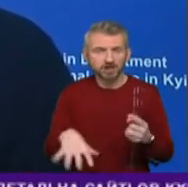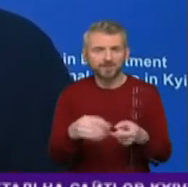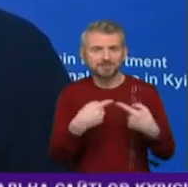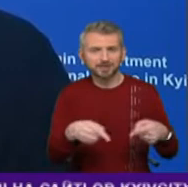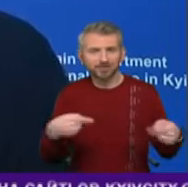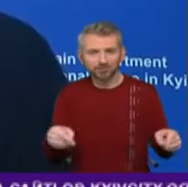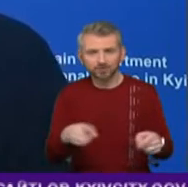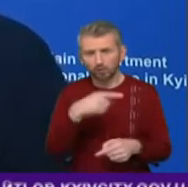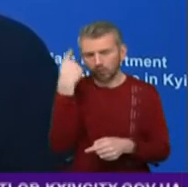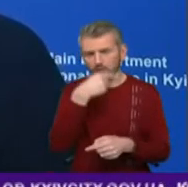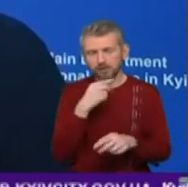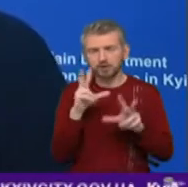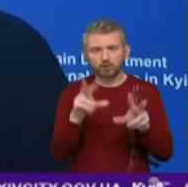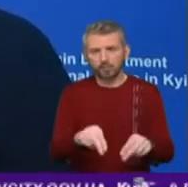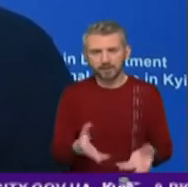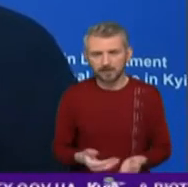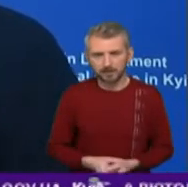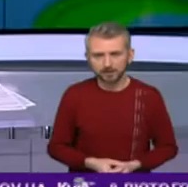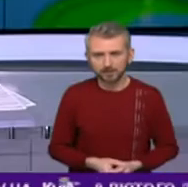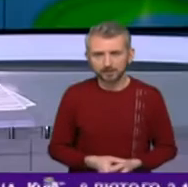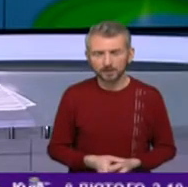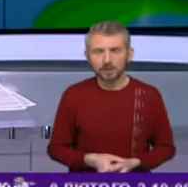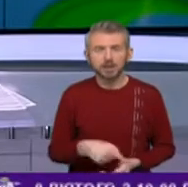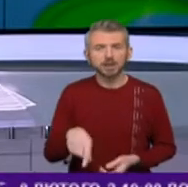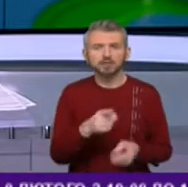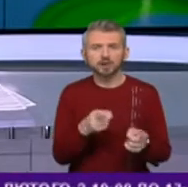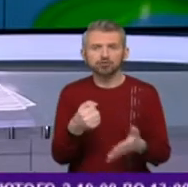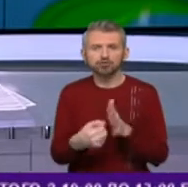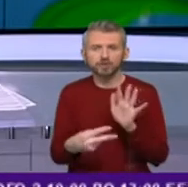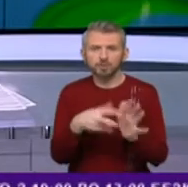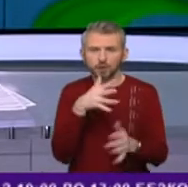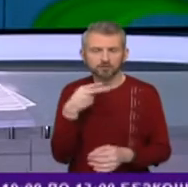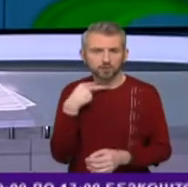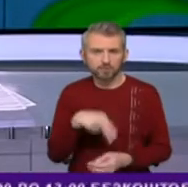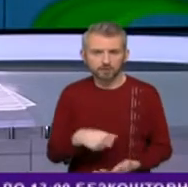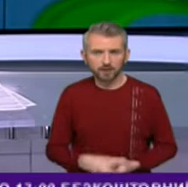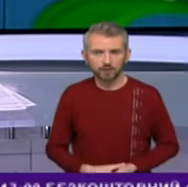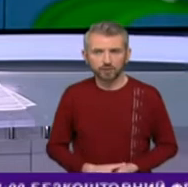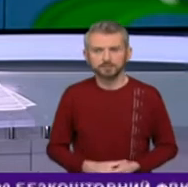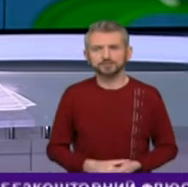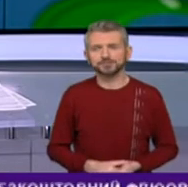іншим особисте зобов'язання. Їм загрожує до 7 років позбавлення волі.